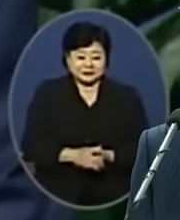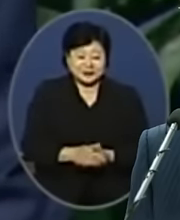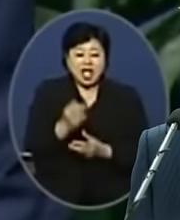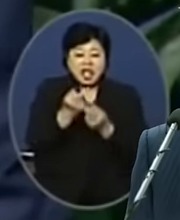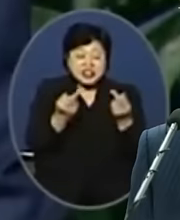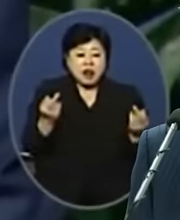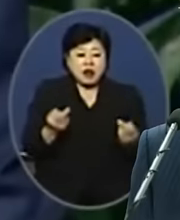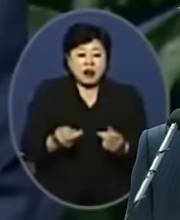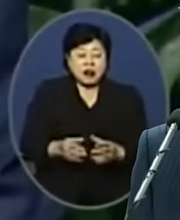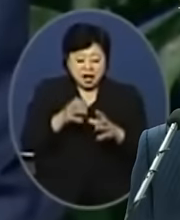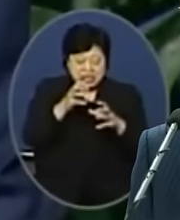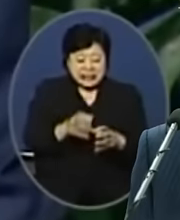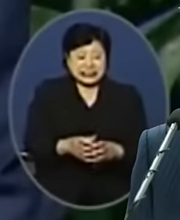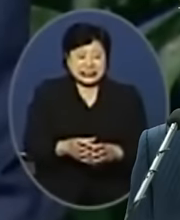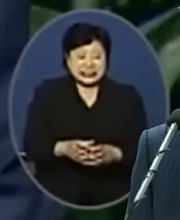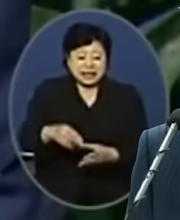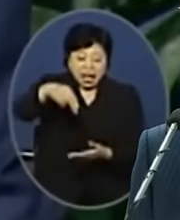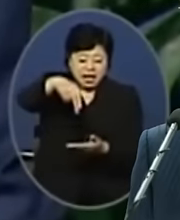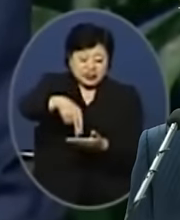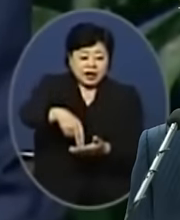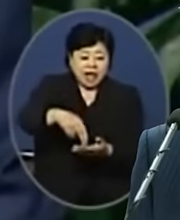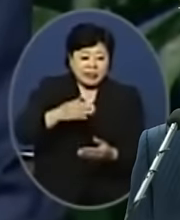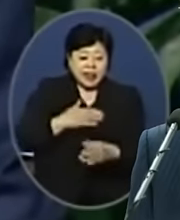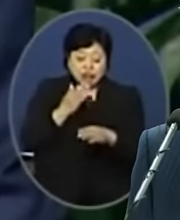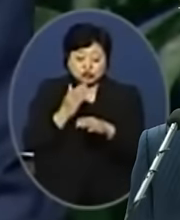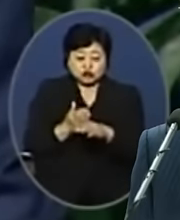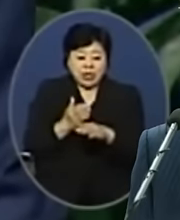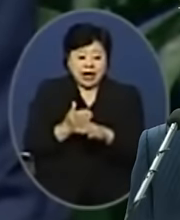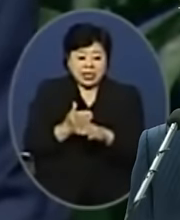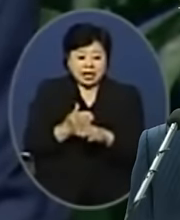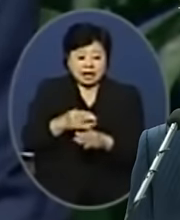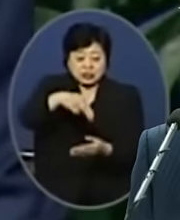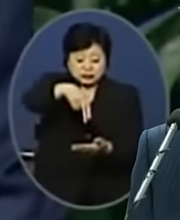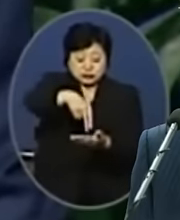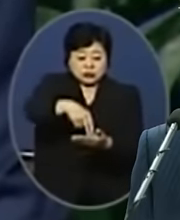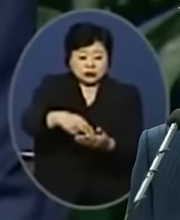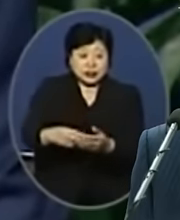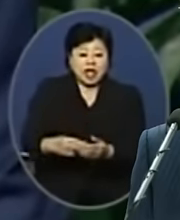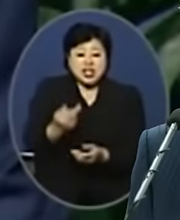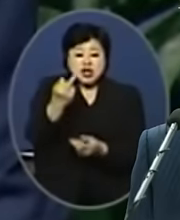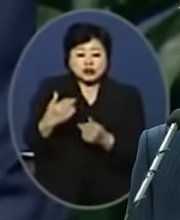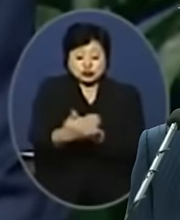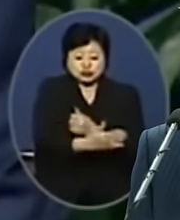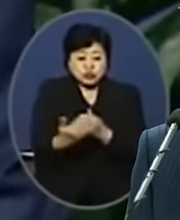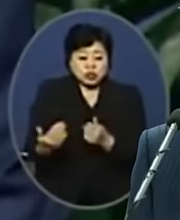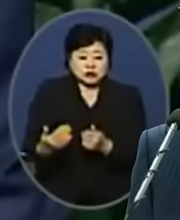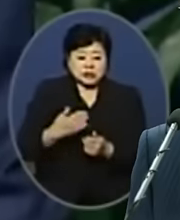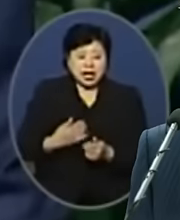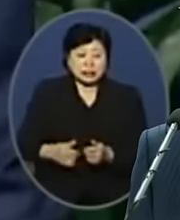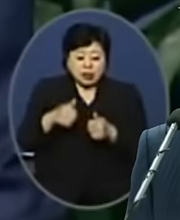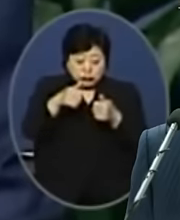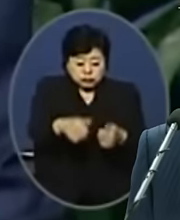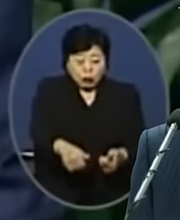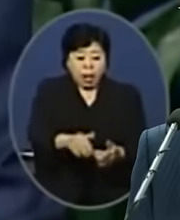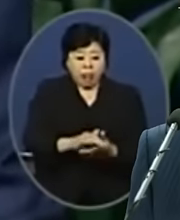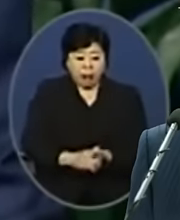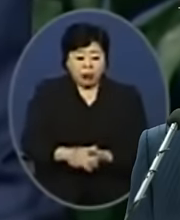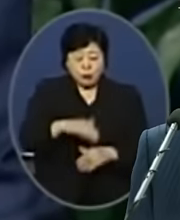형들 단이 다 일어나더니만 내 단 가운데 쭉빅 둘러가면서 서서 저를 넓적하게